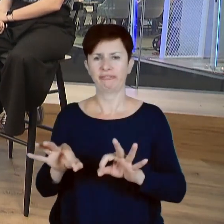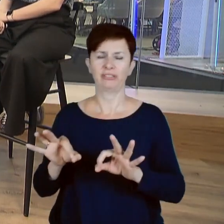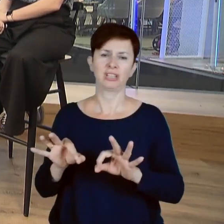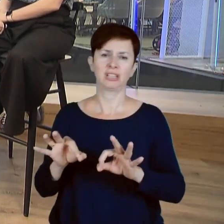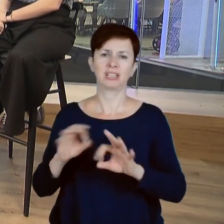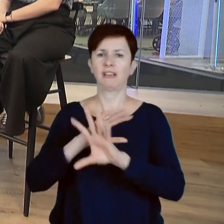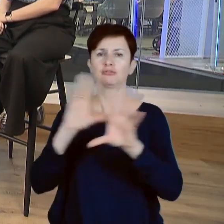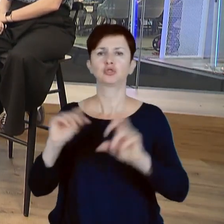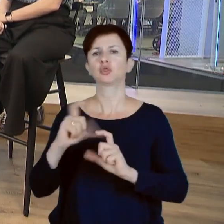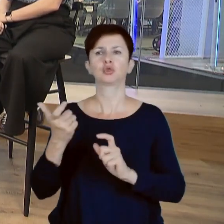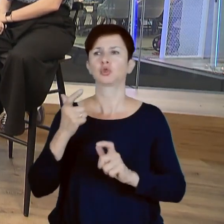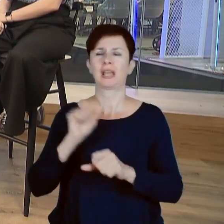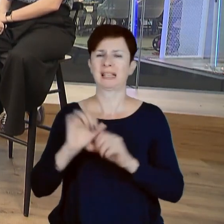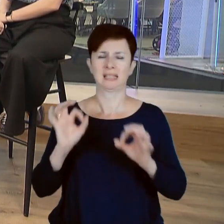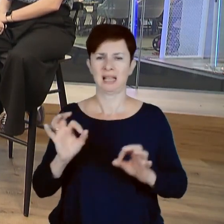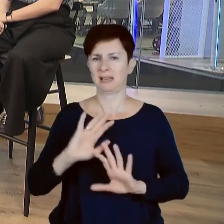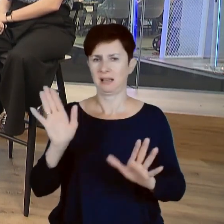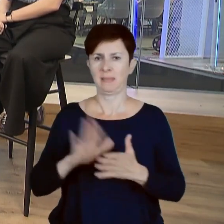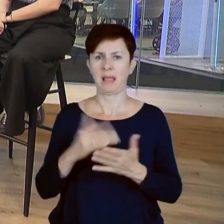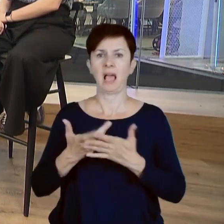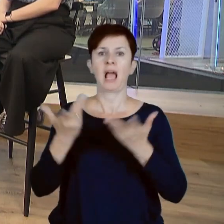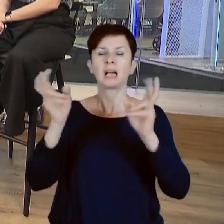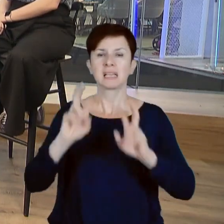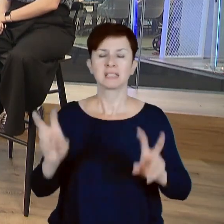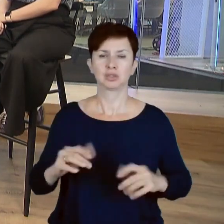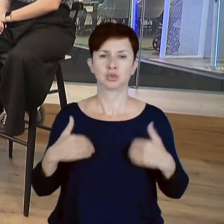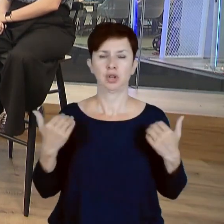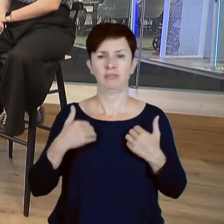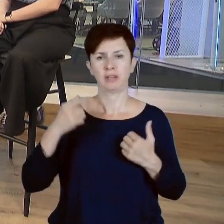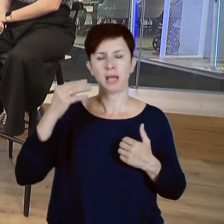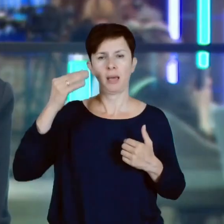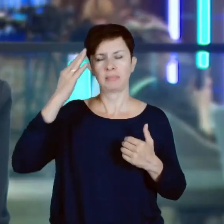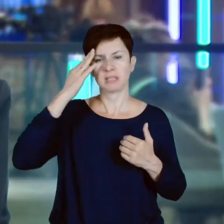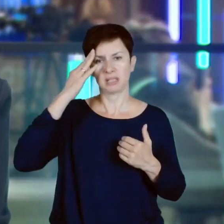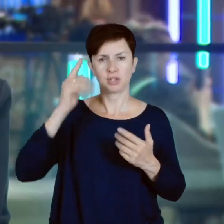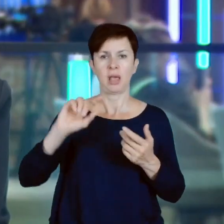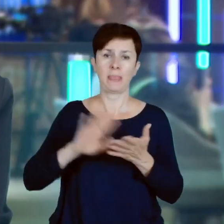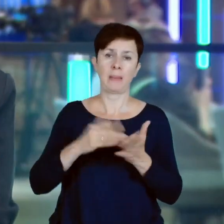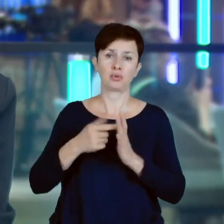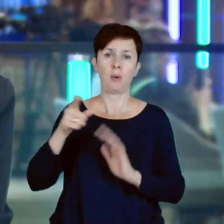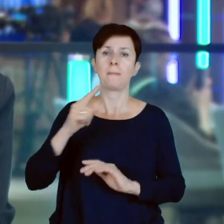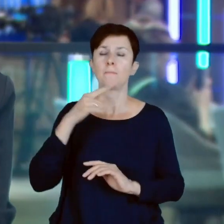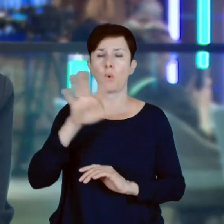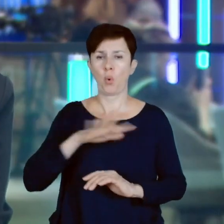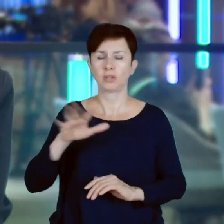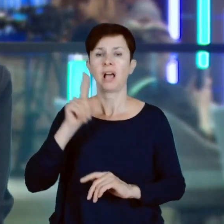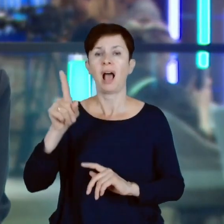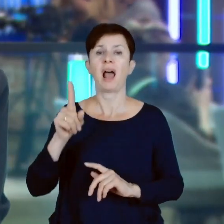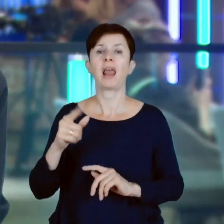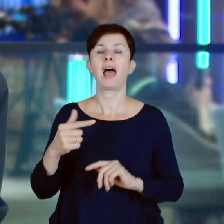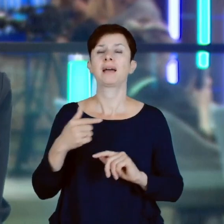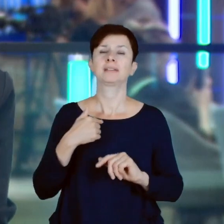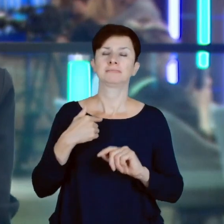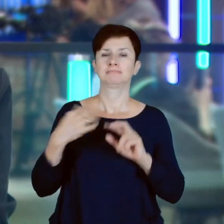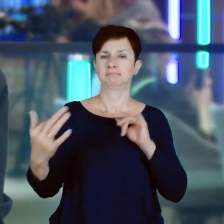spotyka, jak kryzys zdrowia psychicznego, jeśli chodzi o młodzież, prawda? Natomiast ta relacja z technologią to jest coś, co jeszcze, jak zwykle